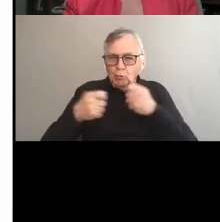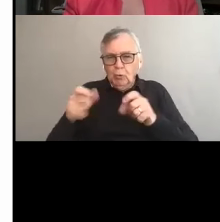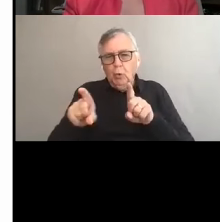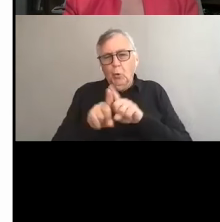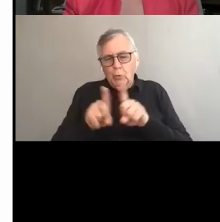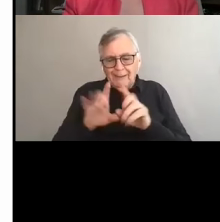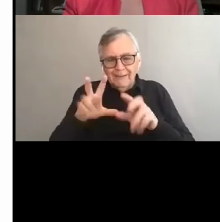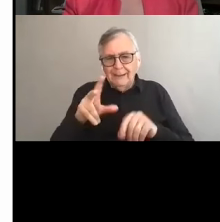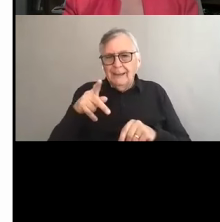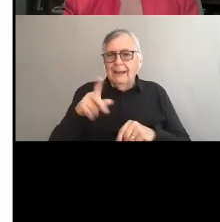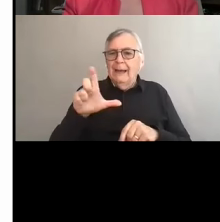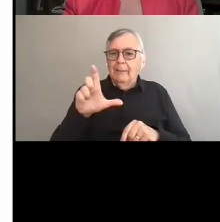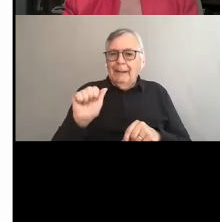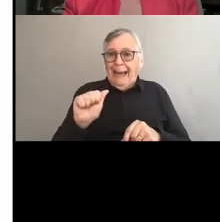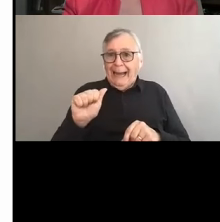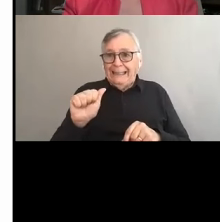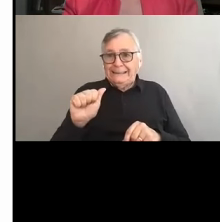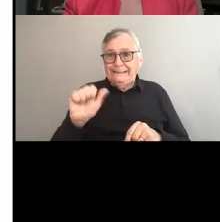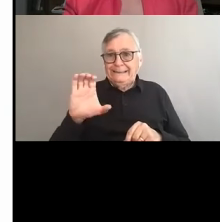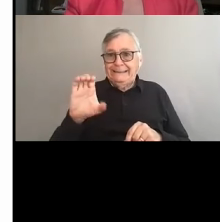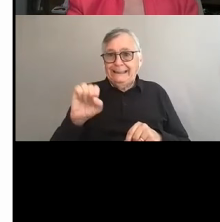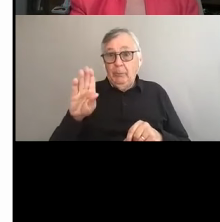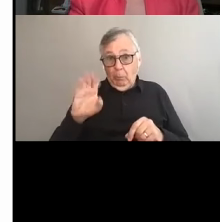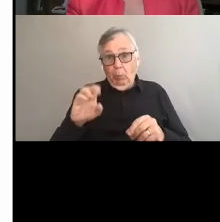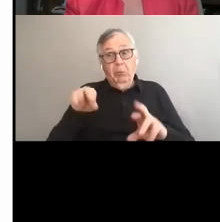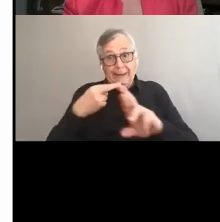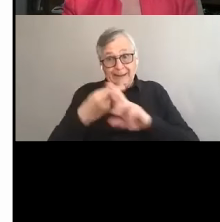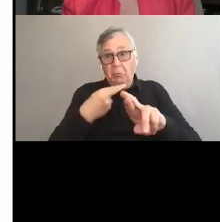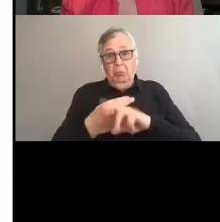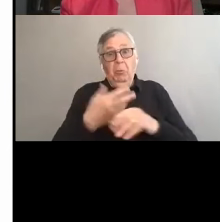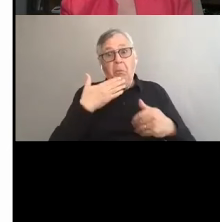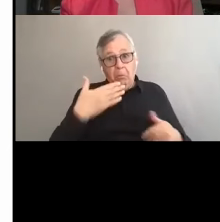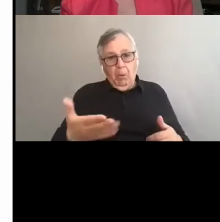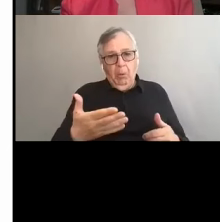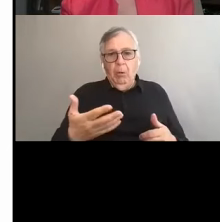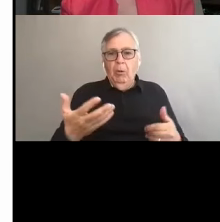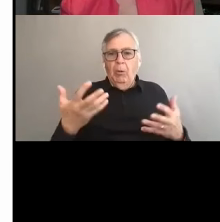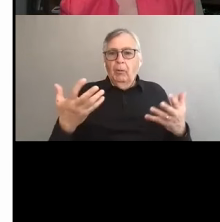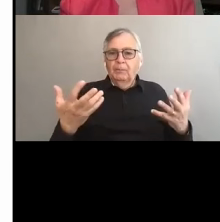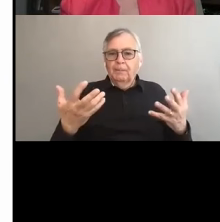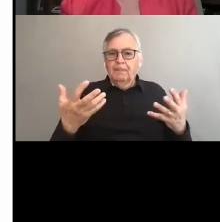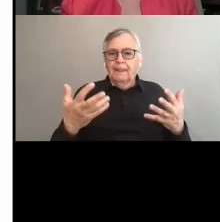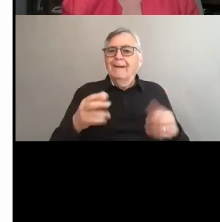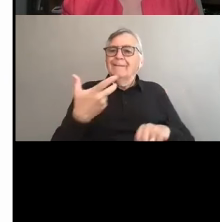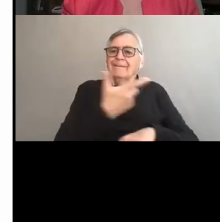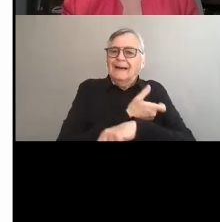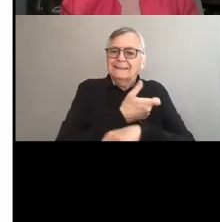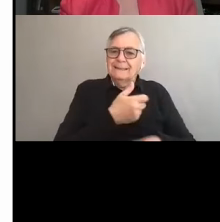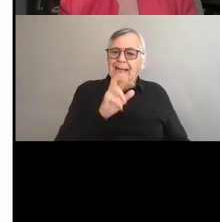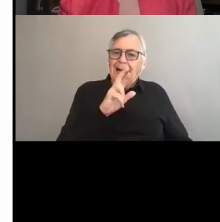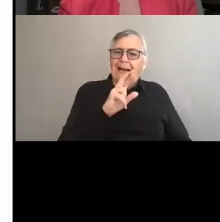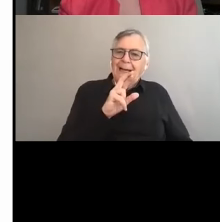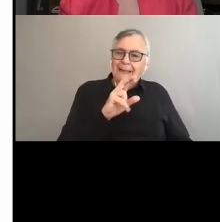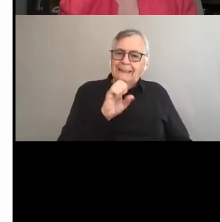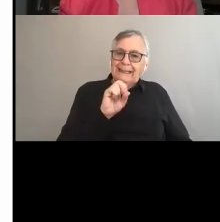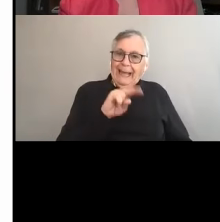placebo, avaient donné des résultats assez spectaculaires. Les premiers résultats qu'on a eus, ce sont pour les vaccins à ARN messager